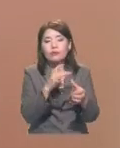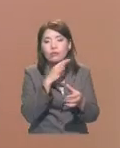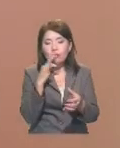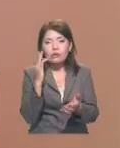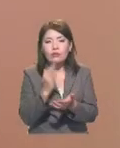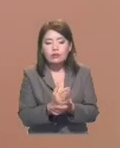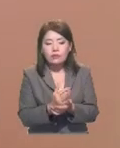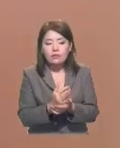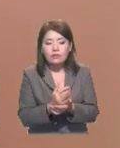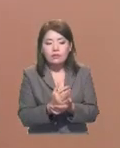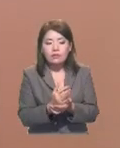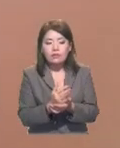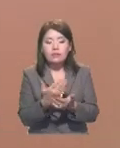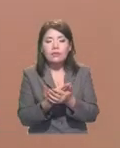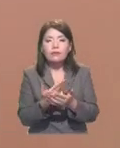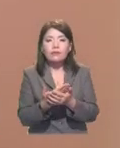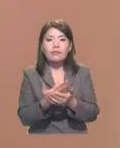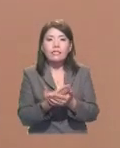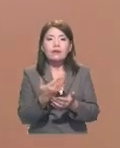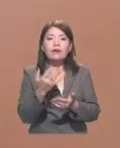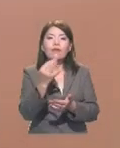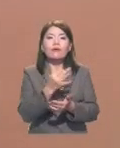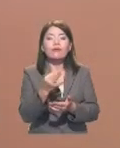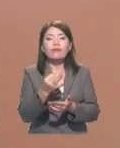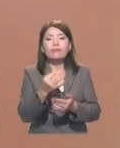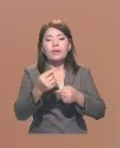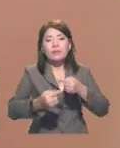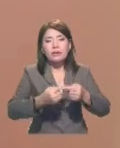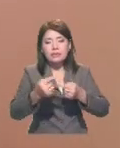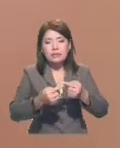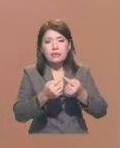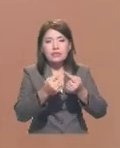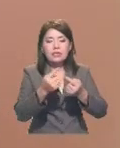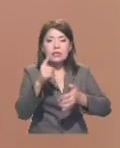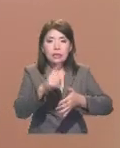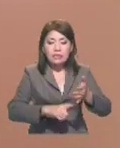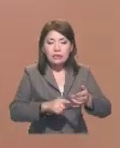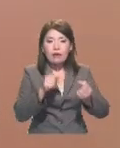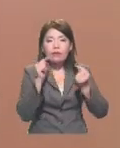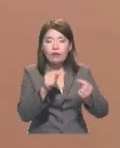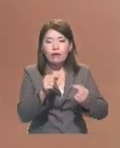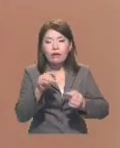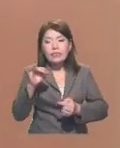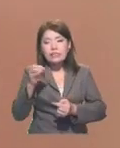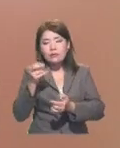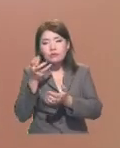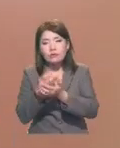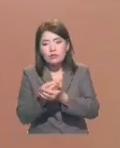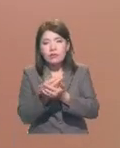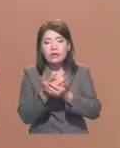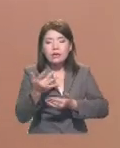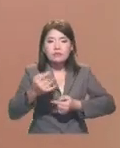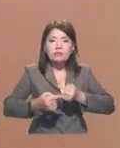қарай. Былай айтқан кезде олар дәстүрлі діннің өзіне қарсы келіп, исламның рәміздері болған қасиетті